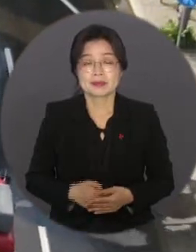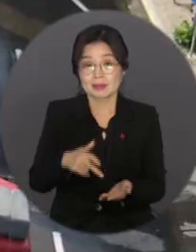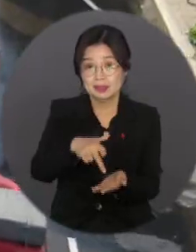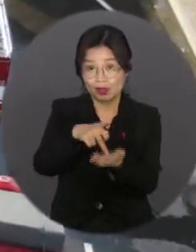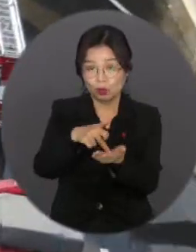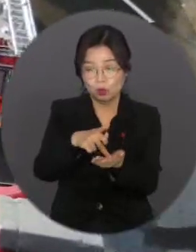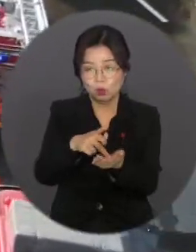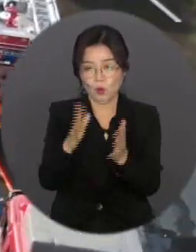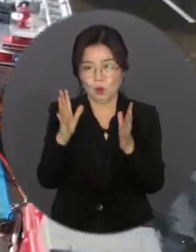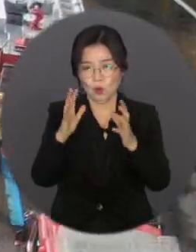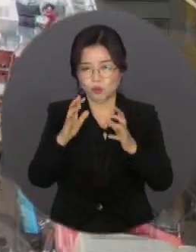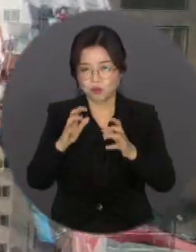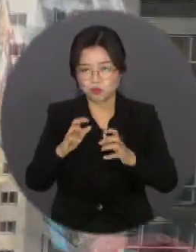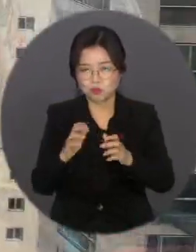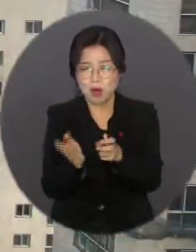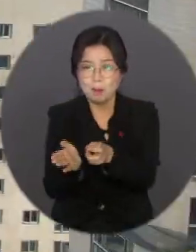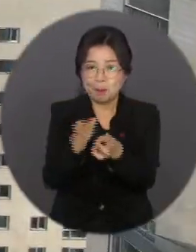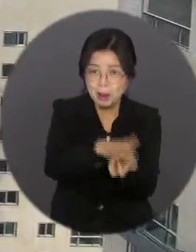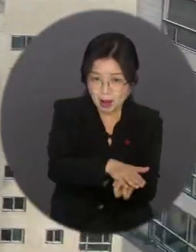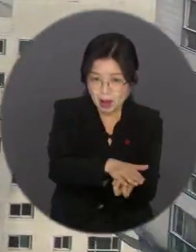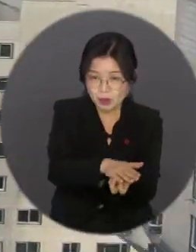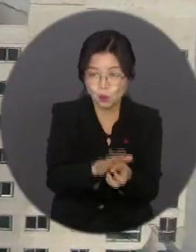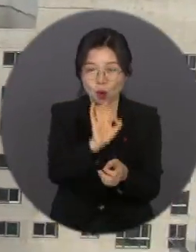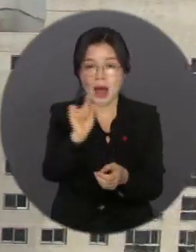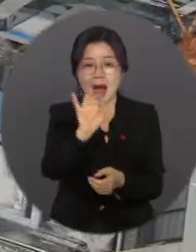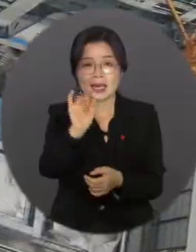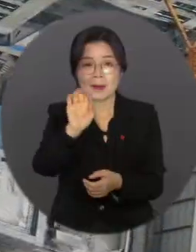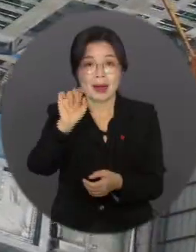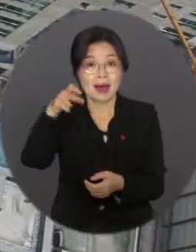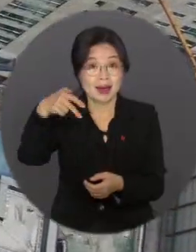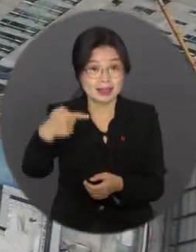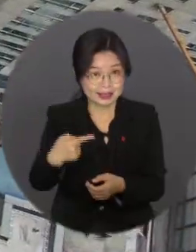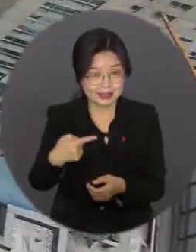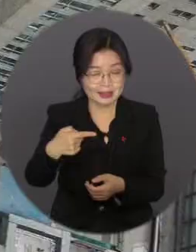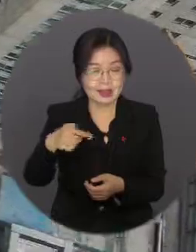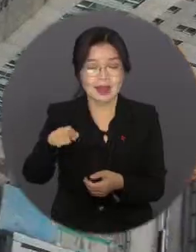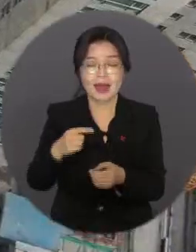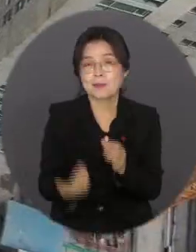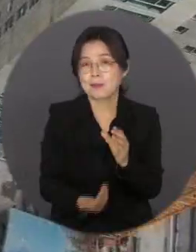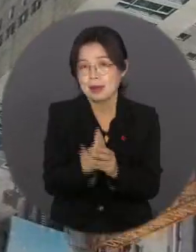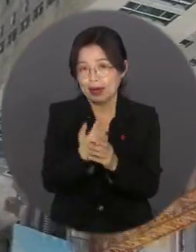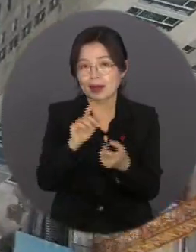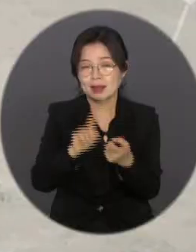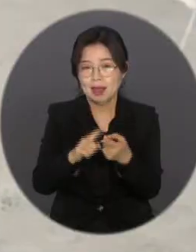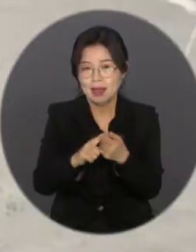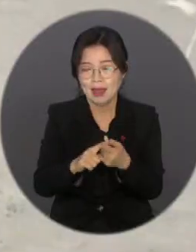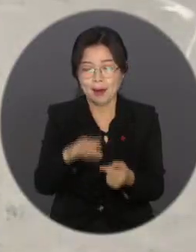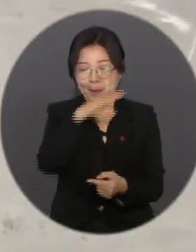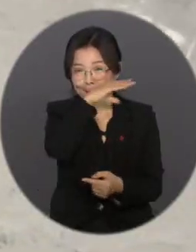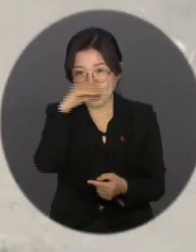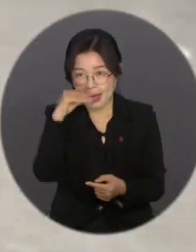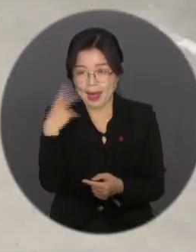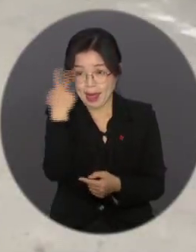학동 철거 건물 붕괴, 화정 아이파크 붕괴 사고까지 부실 시공이 가장 큰 원인이었지만 공사 감독만 제대로 했더라도 막을